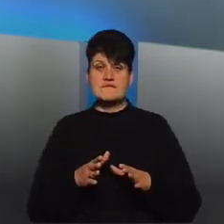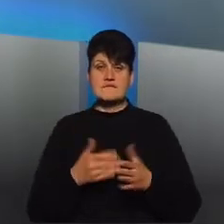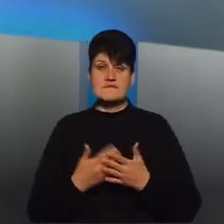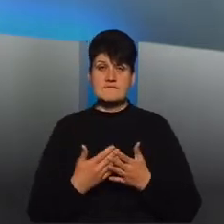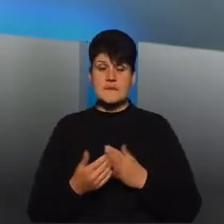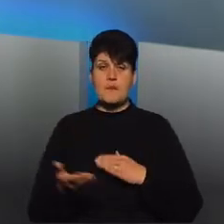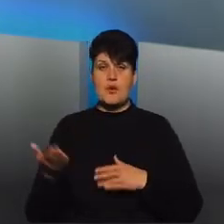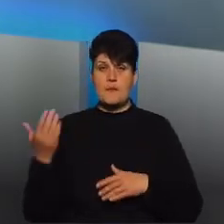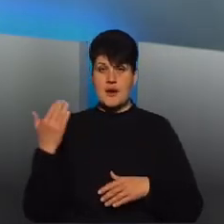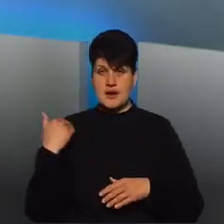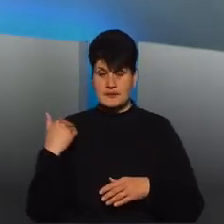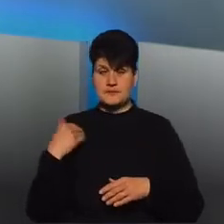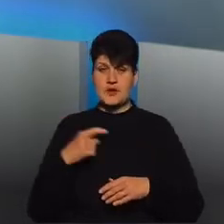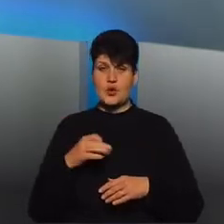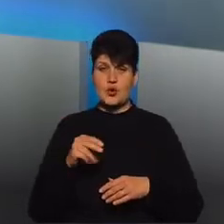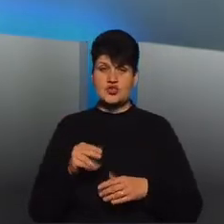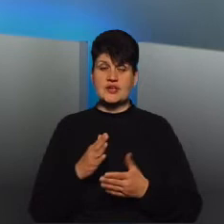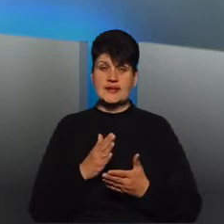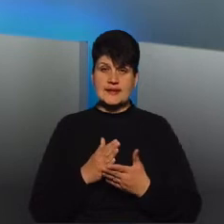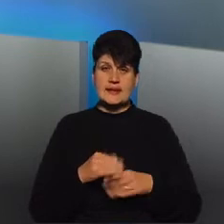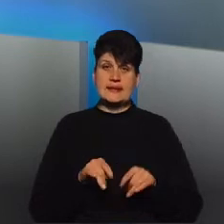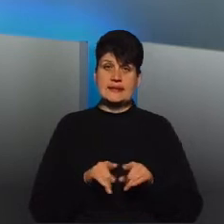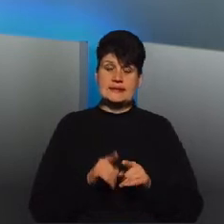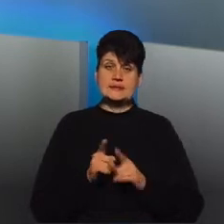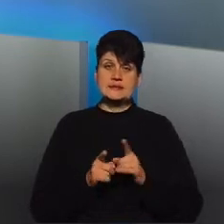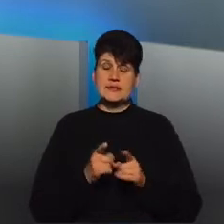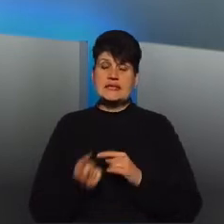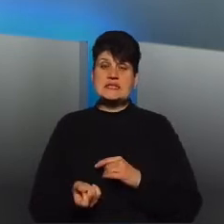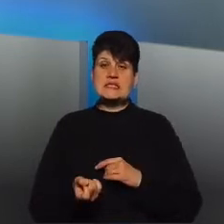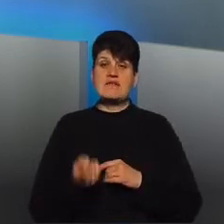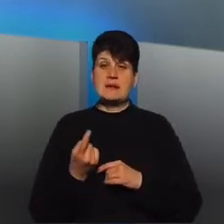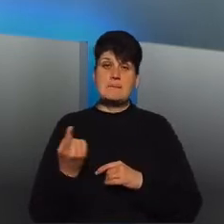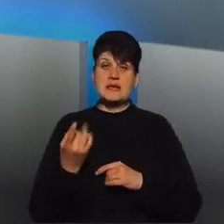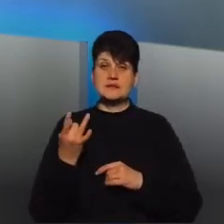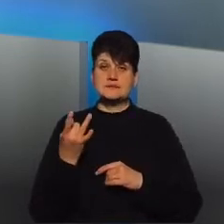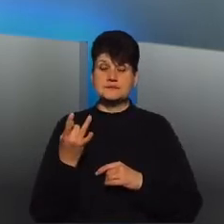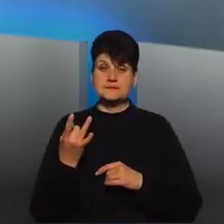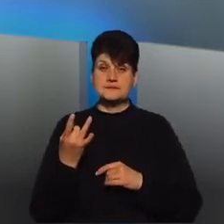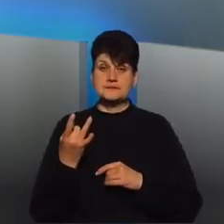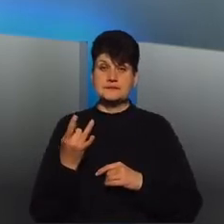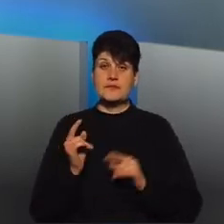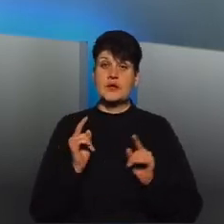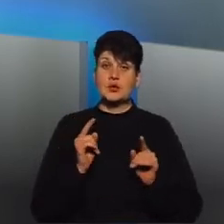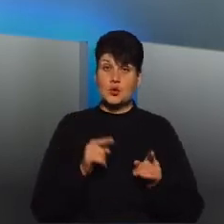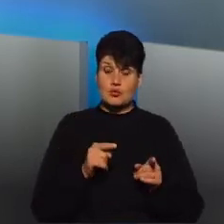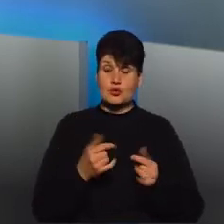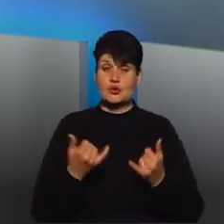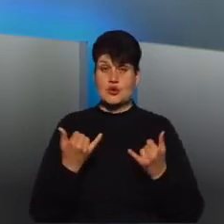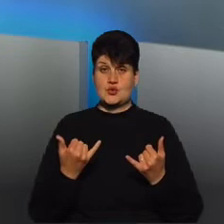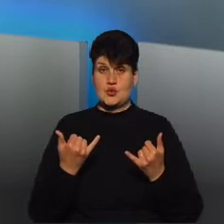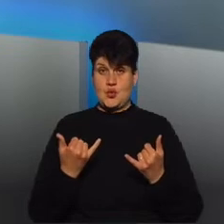є і ті мутації, які з'явилися вперше. Тому на сьогодні